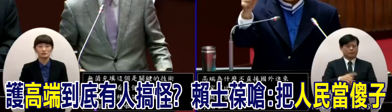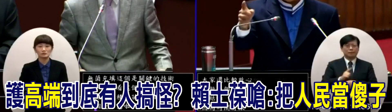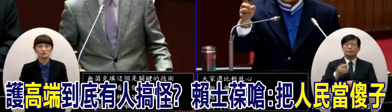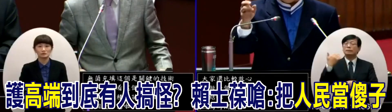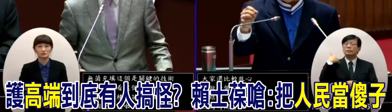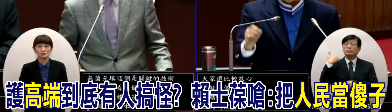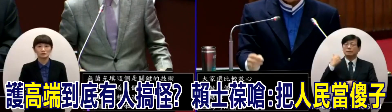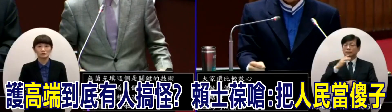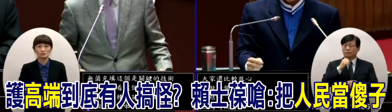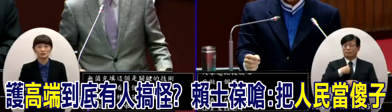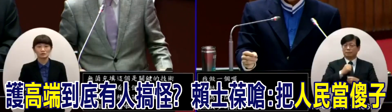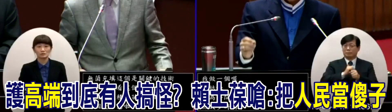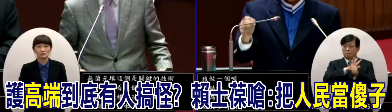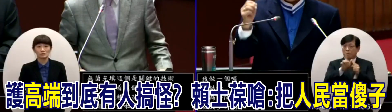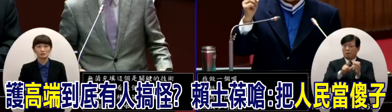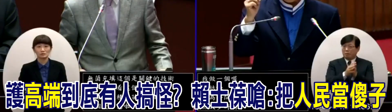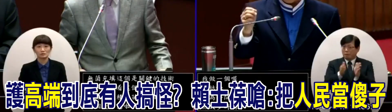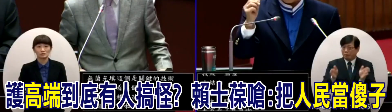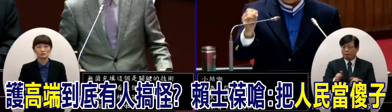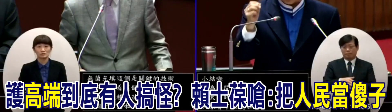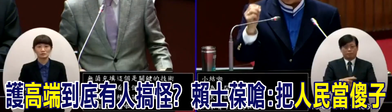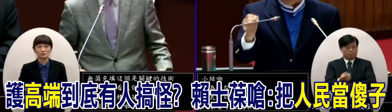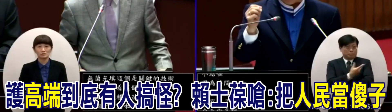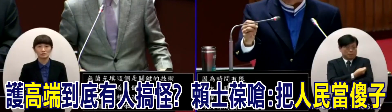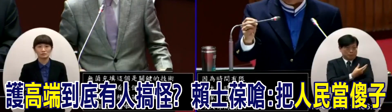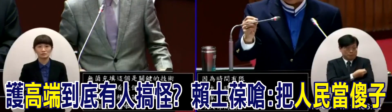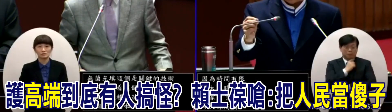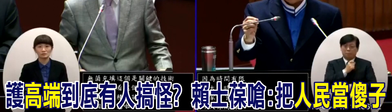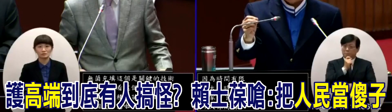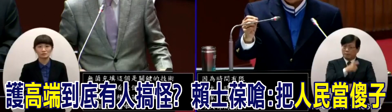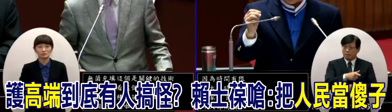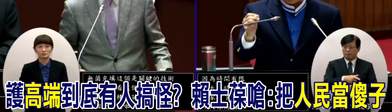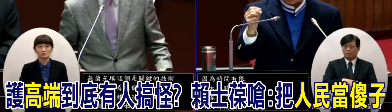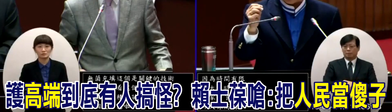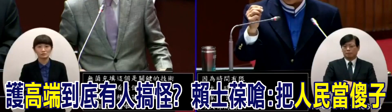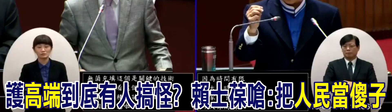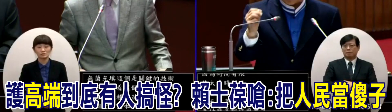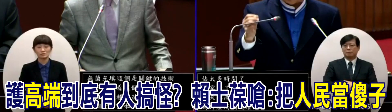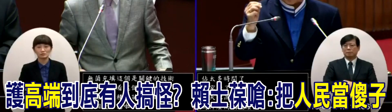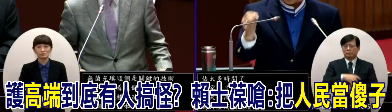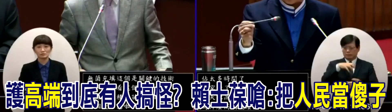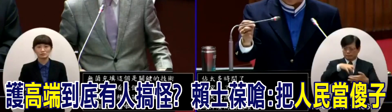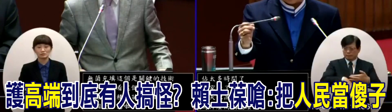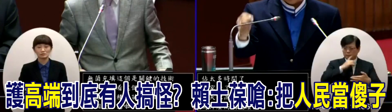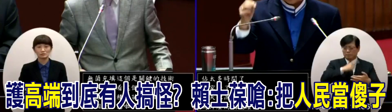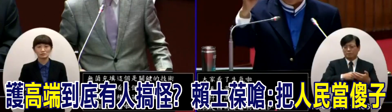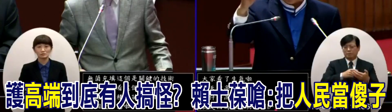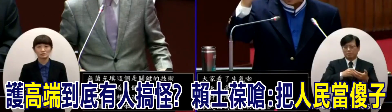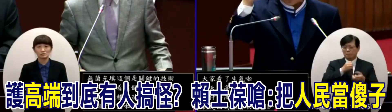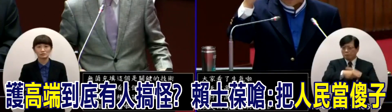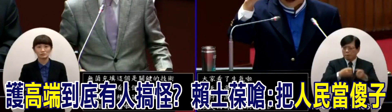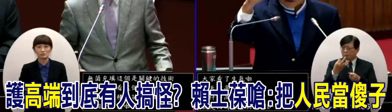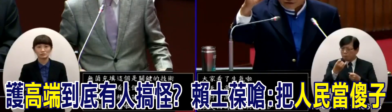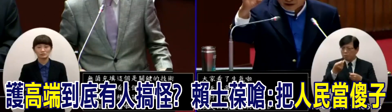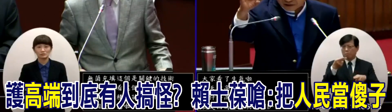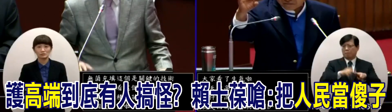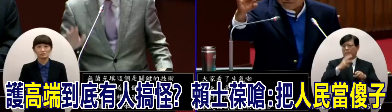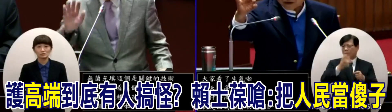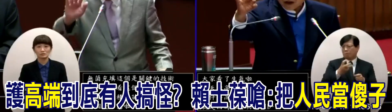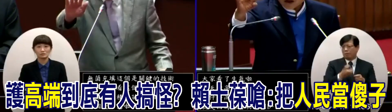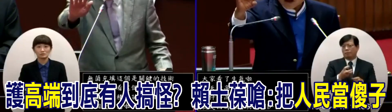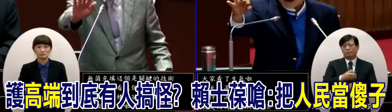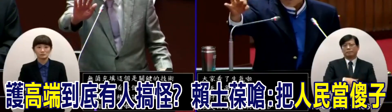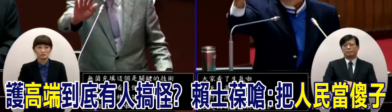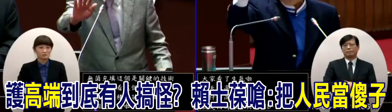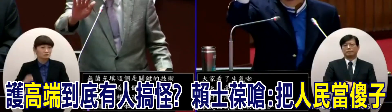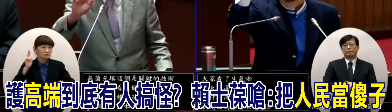当初 COVID-19 它的疫苗采购相关的成本资料封存30年，